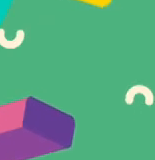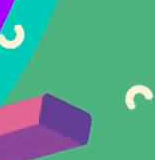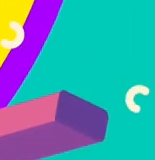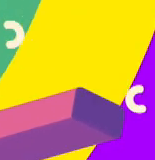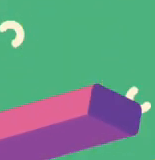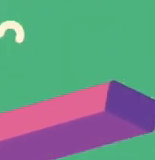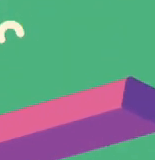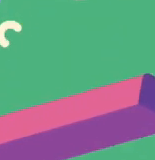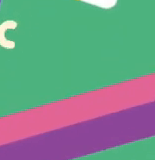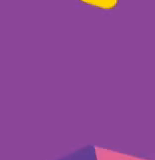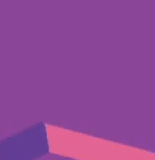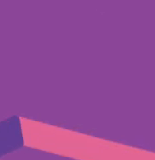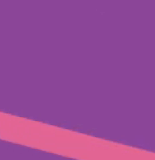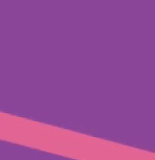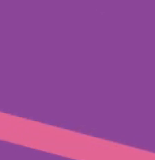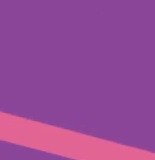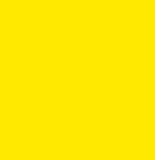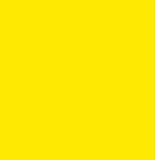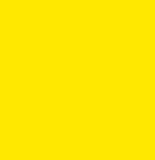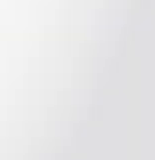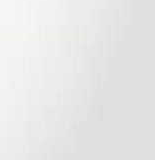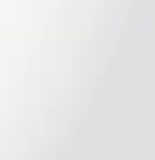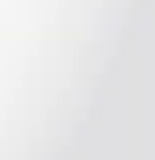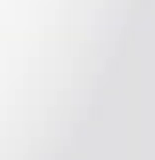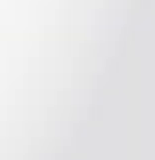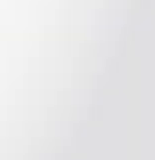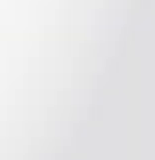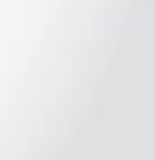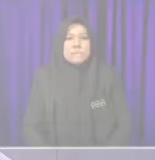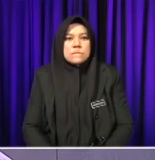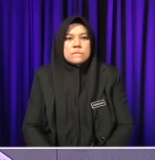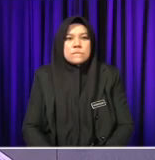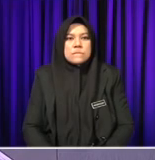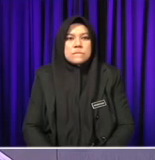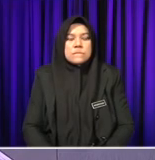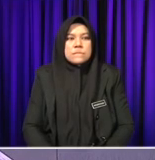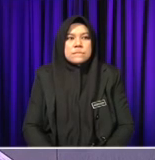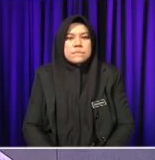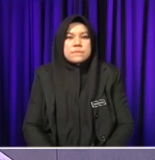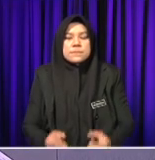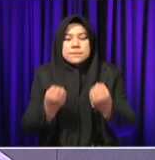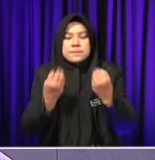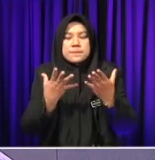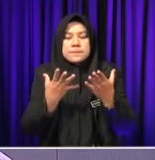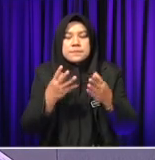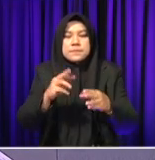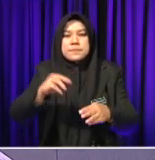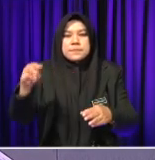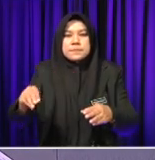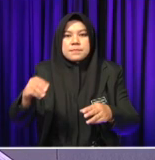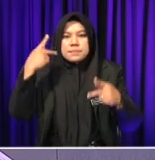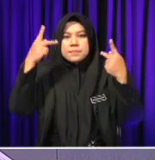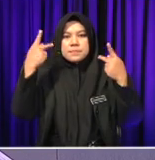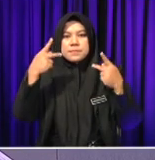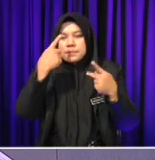KPM Didik TV KPM ramai di kalangan murid kita pening nak jawab soalan